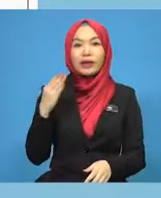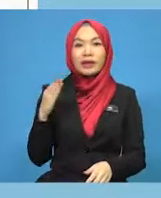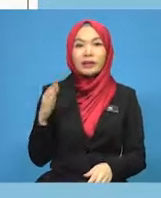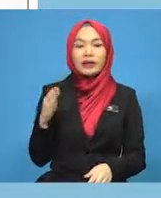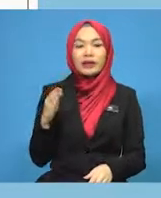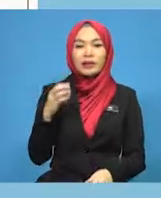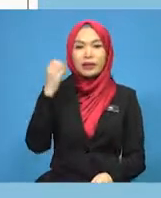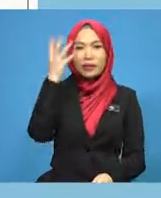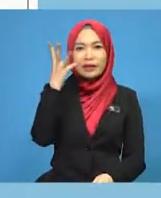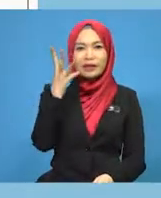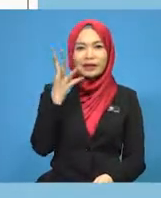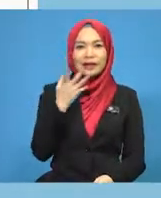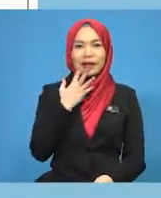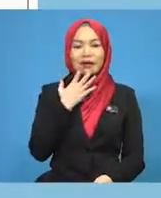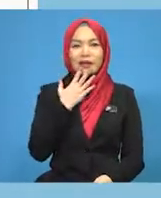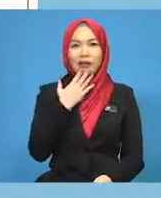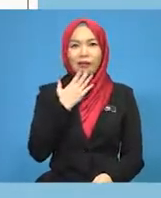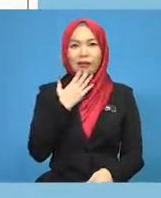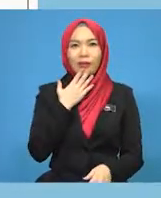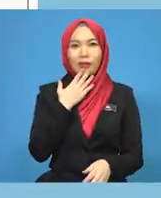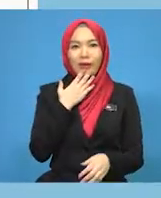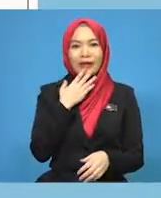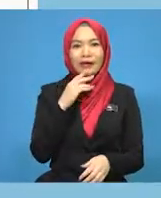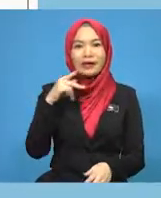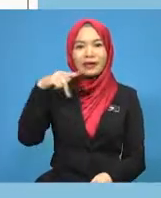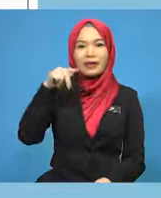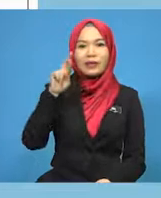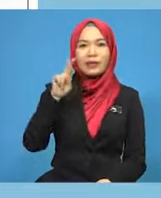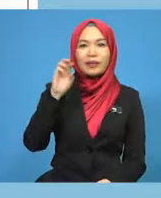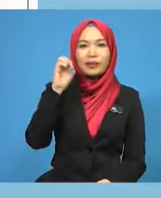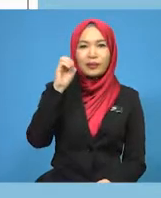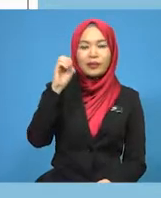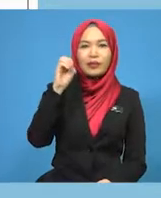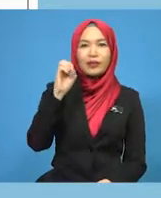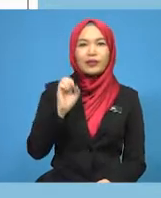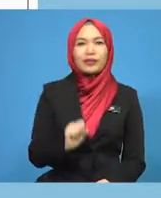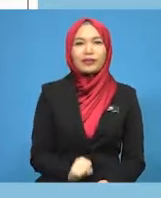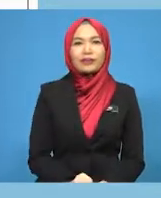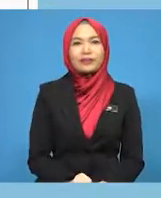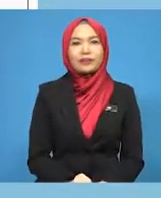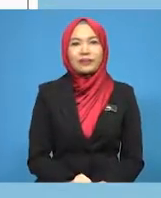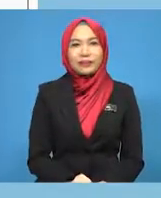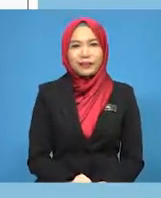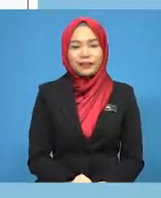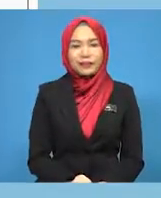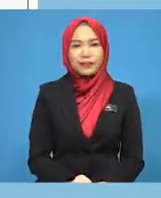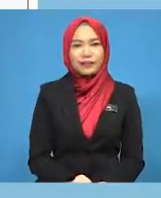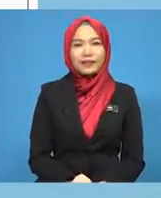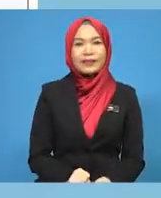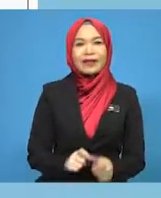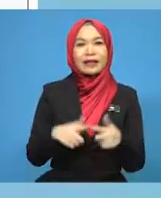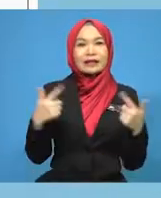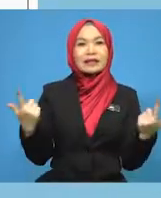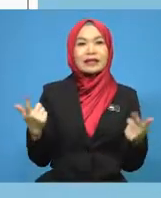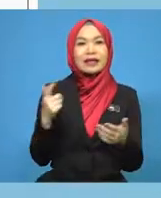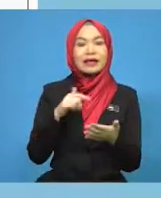warna korporat kerana memberi kesan profesional dan kepercayaan. Selain daripada itu, warna biru